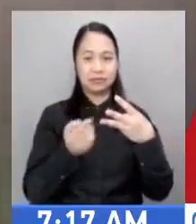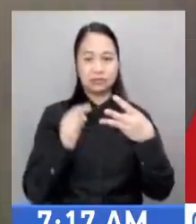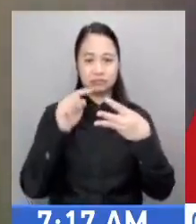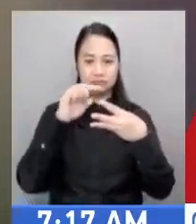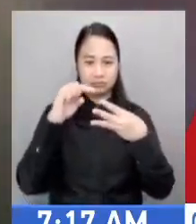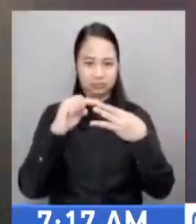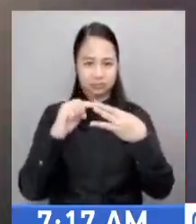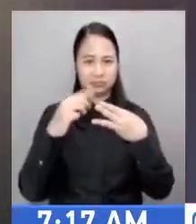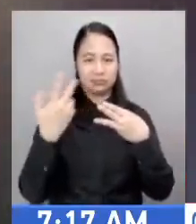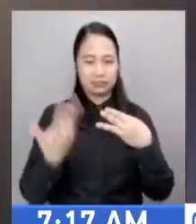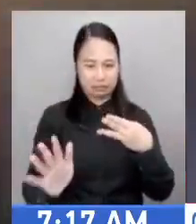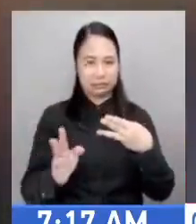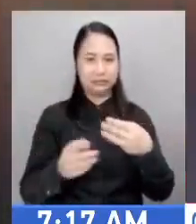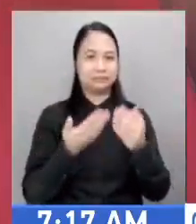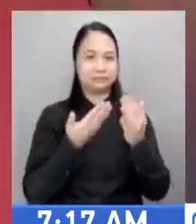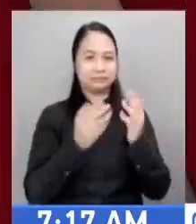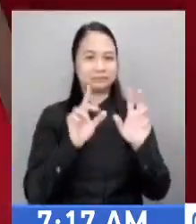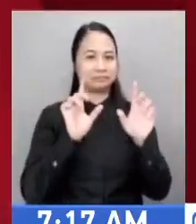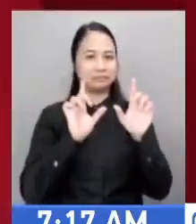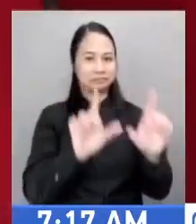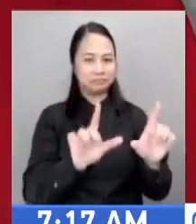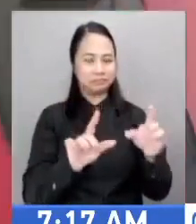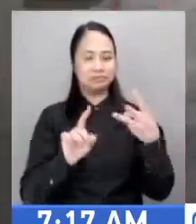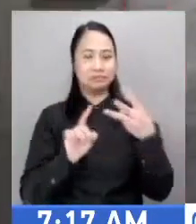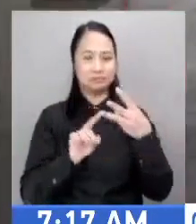Wala silang pahayag.